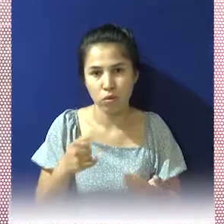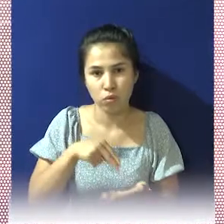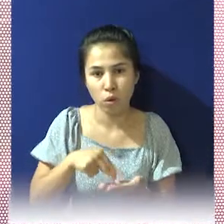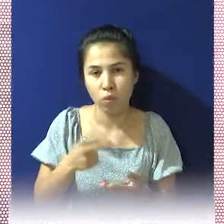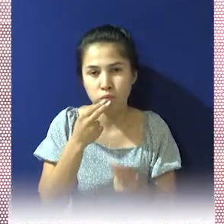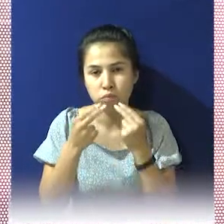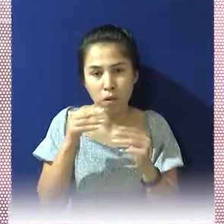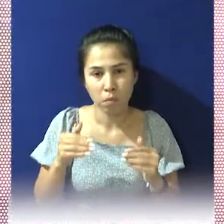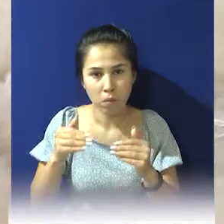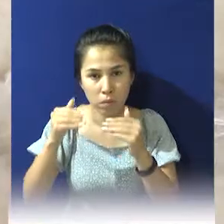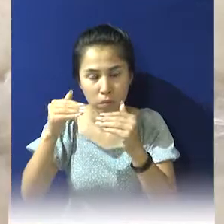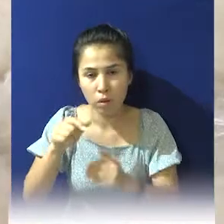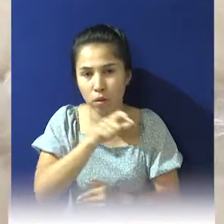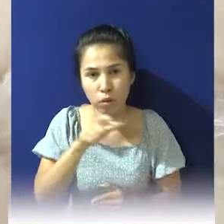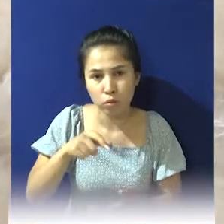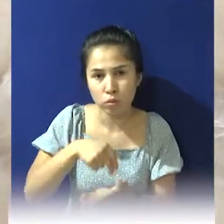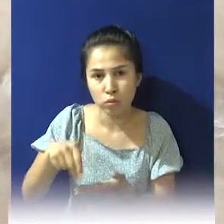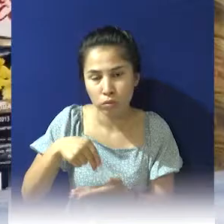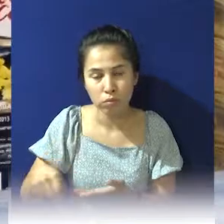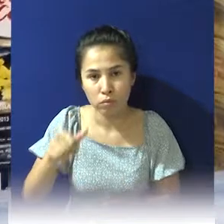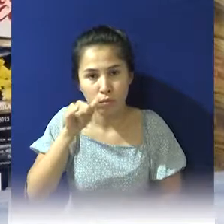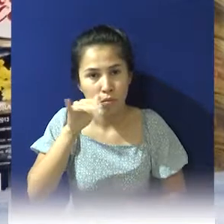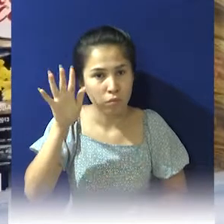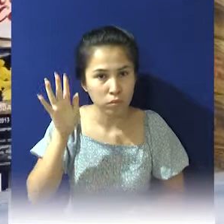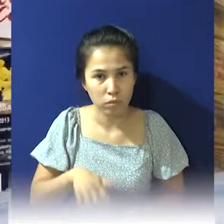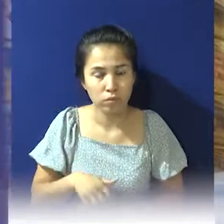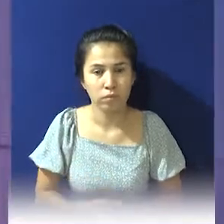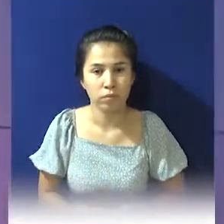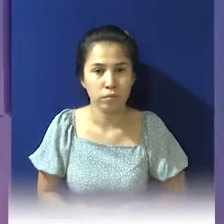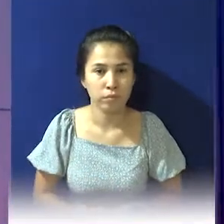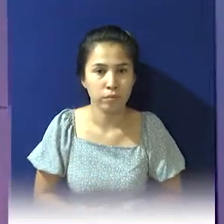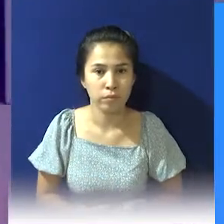цены не отличаются от обычных? Для чего их открыли, если нет разницы?